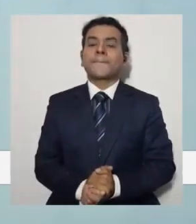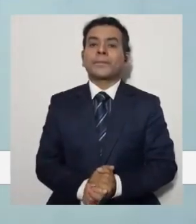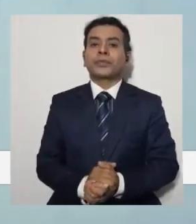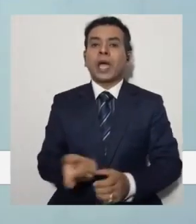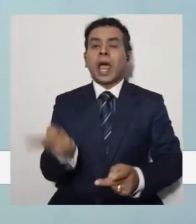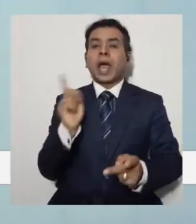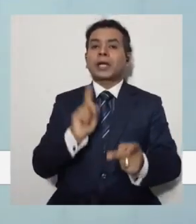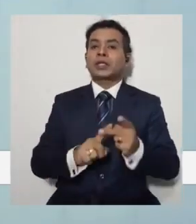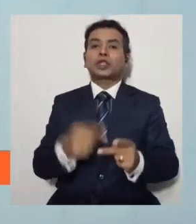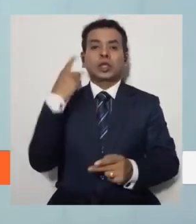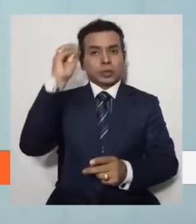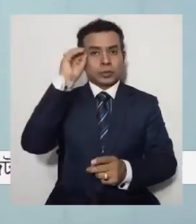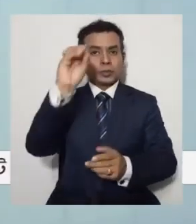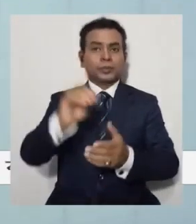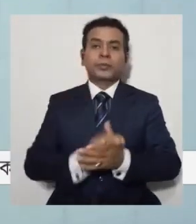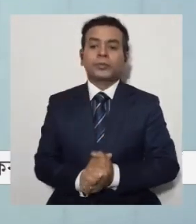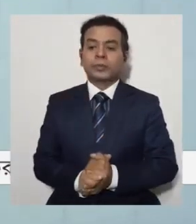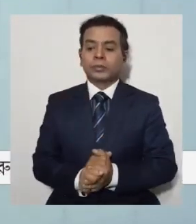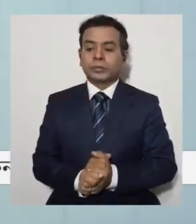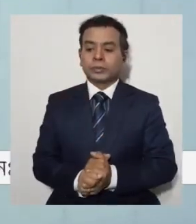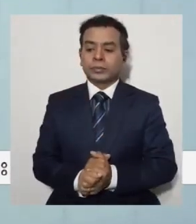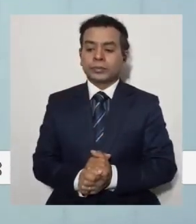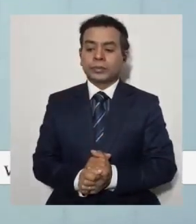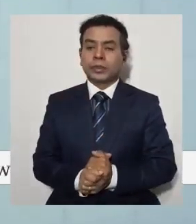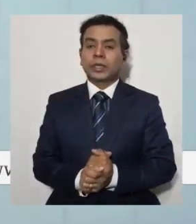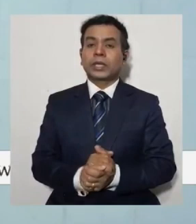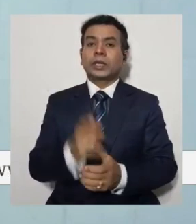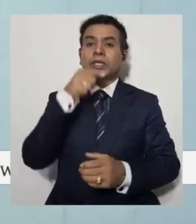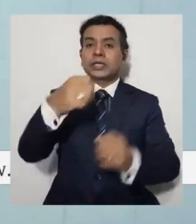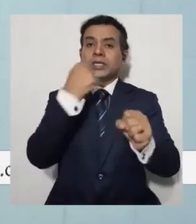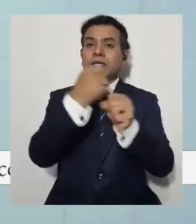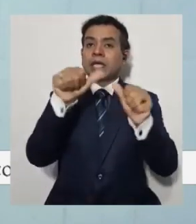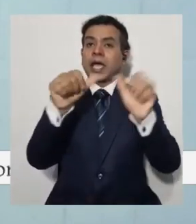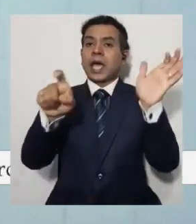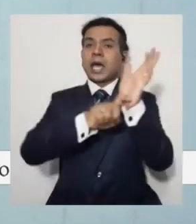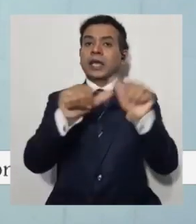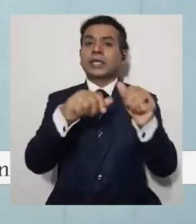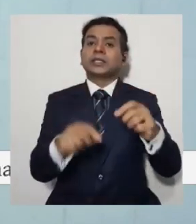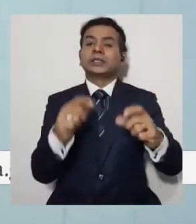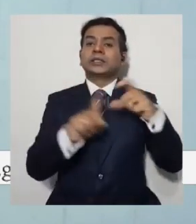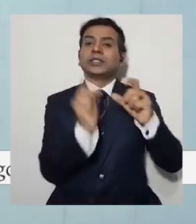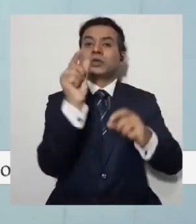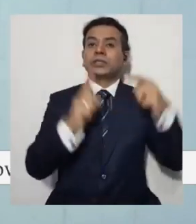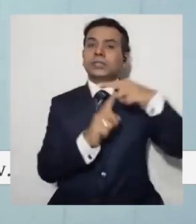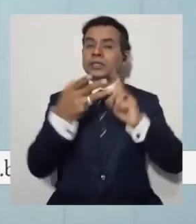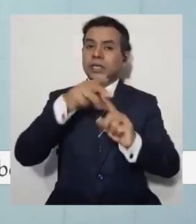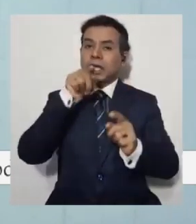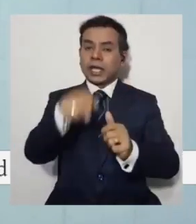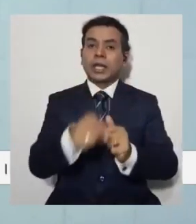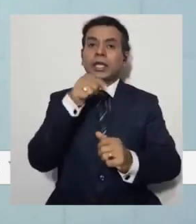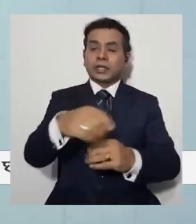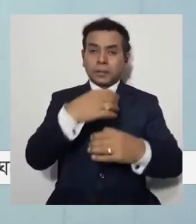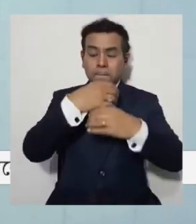যে গ্র্যাজুয়েট বায়োকেমিস্ট অ্যাসোসিয়েশনের সদস্য বায়োকেমিস্ট ও মলিকুলার বায়োলজিস্টগণ করোনা দুর্যোগ মোকাবেলায় সংশ্লিষ্ট